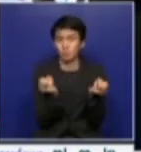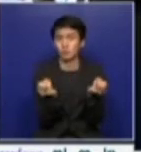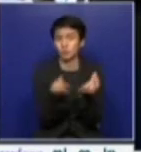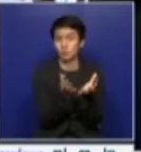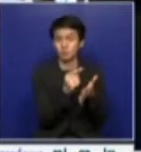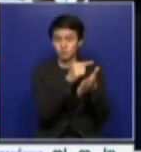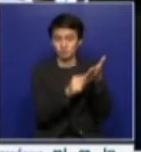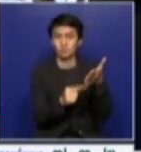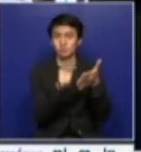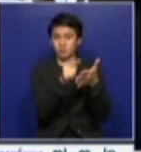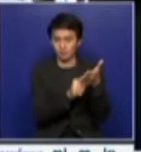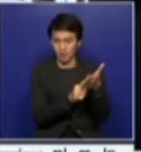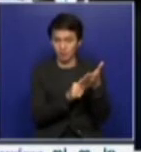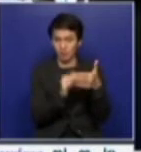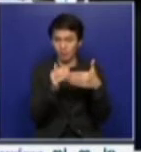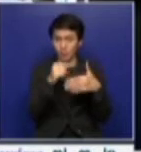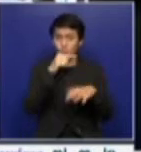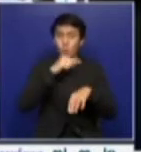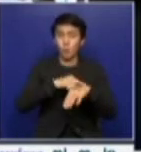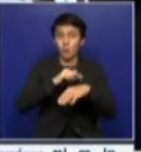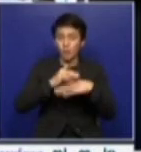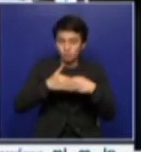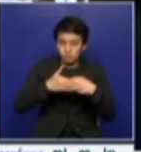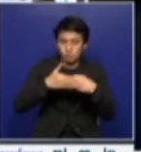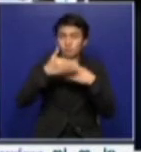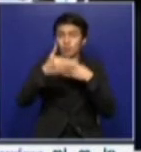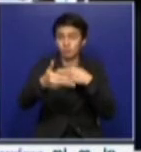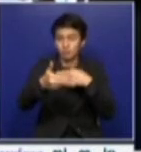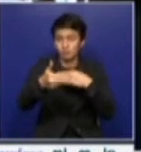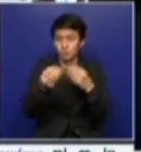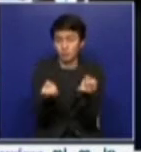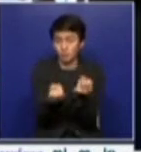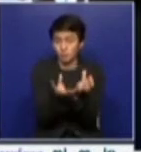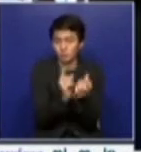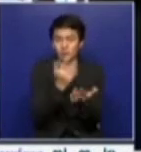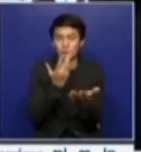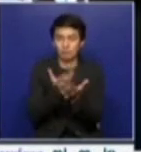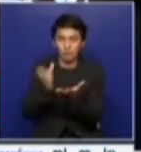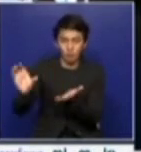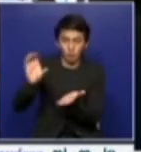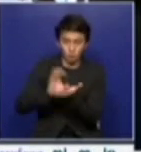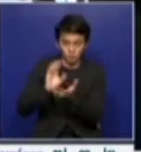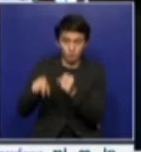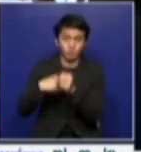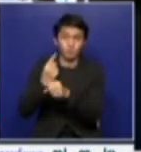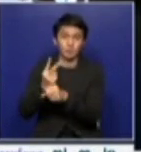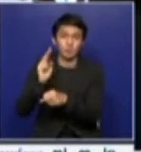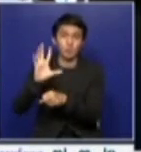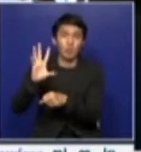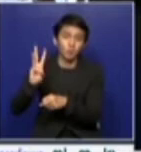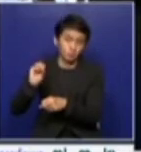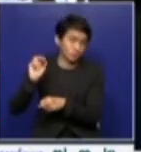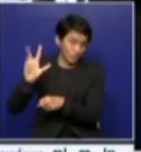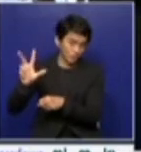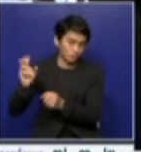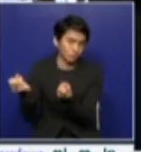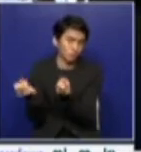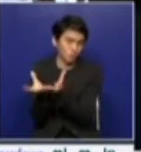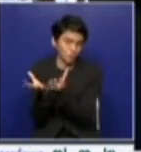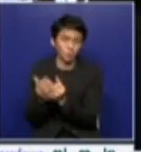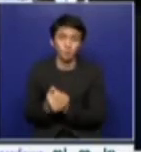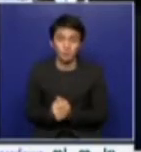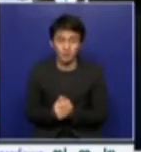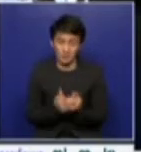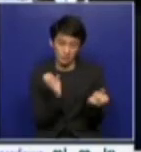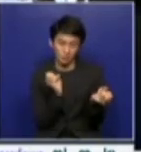ได้เกินกว่าที่กำหนดไว้กระทบต่อการทำงบประมาณปี 2563ดีและกระทบ